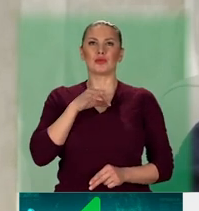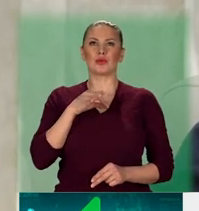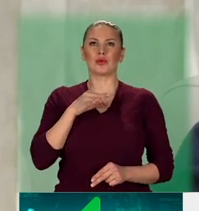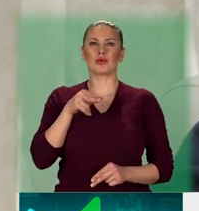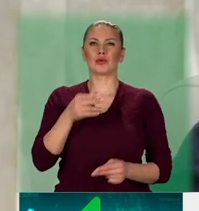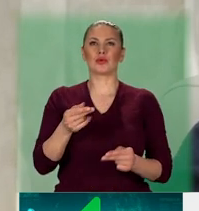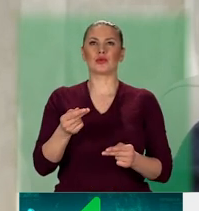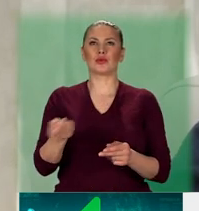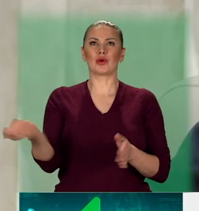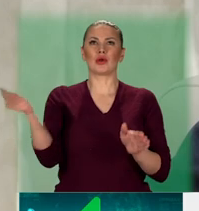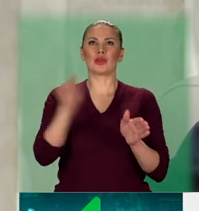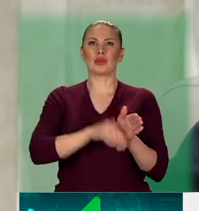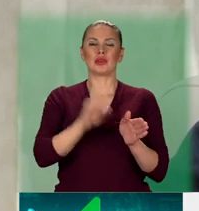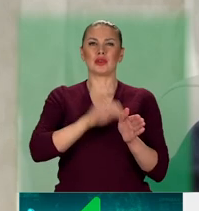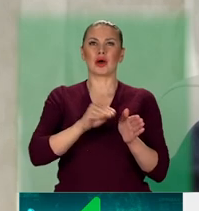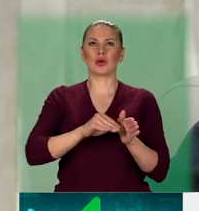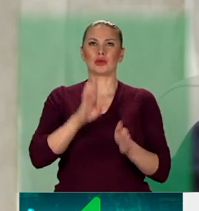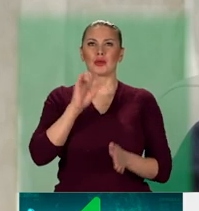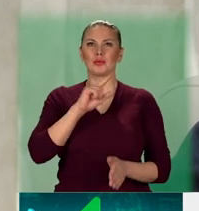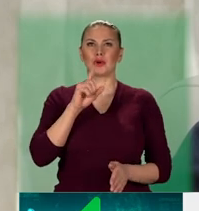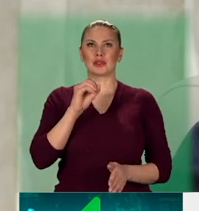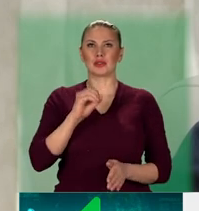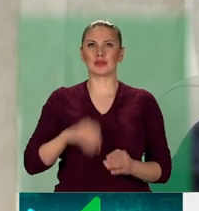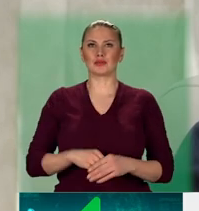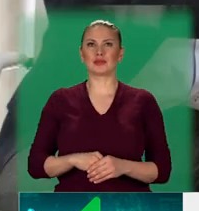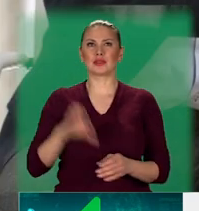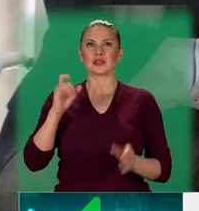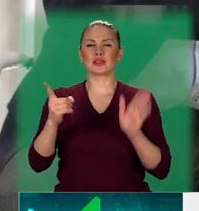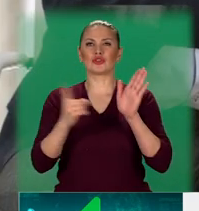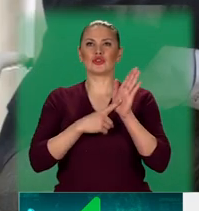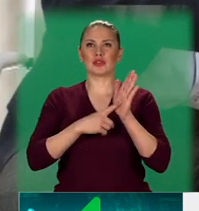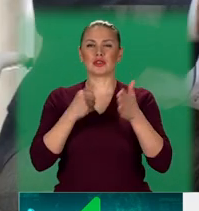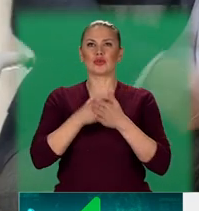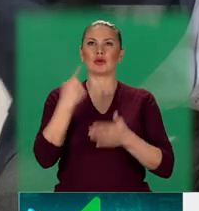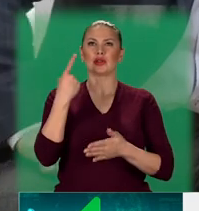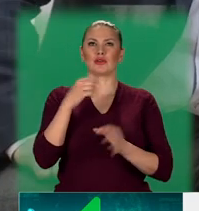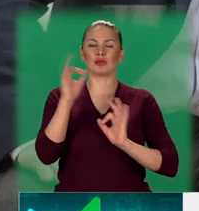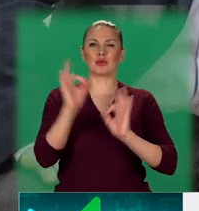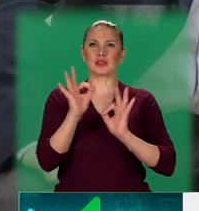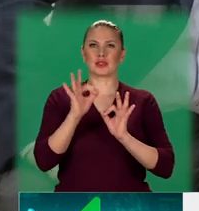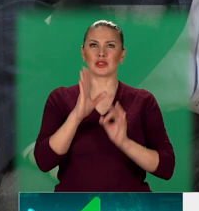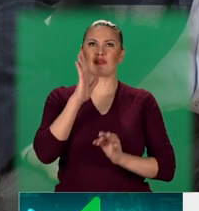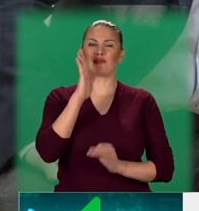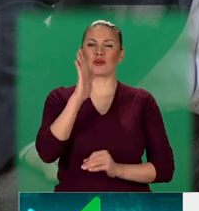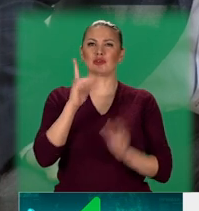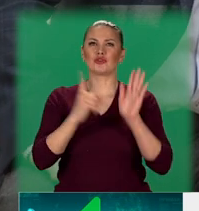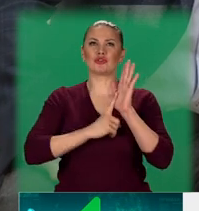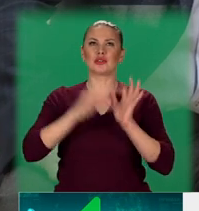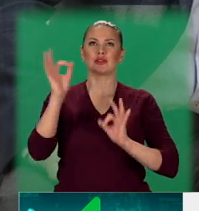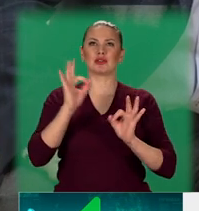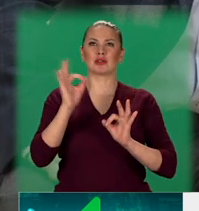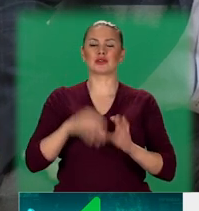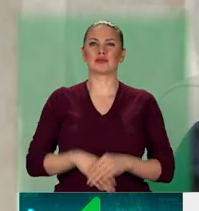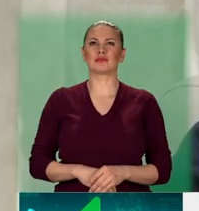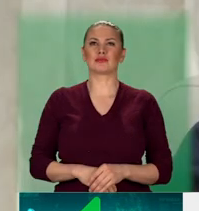доходной базе, с 6 до 1%. В 6 раз снизить? В 6 раз? Да. И, соответственно, также тот,